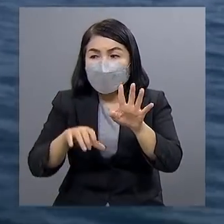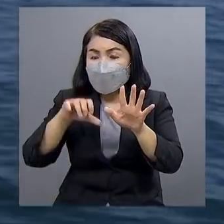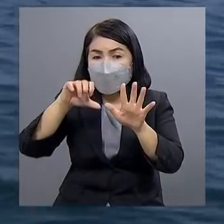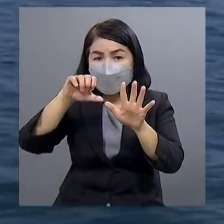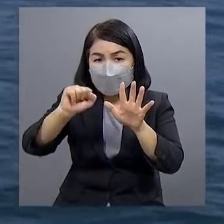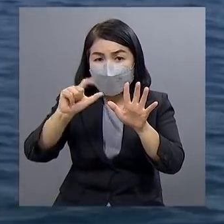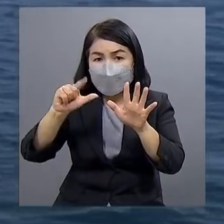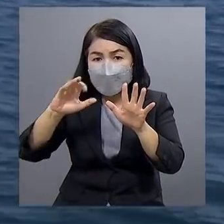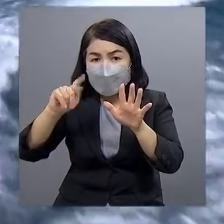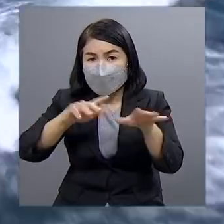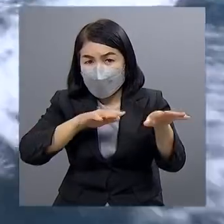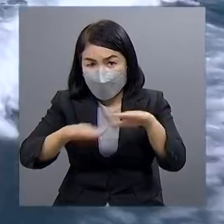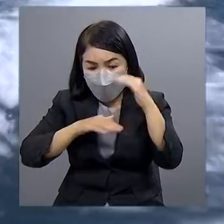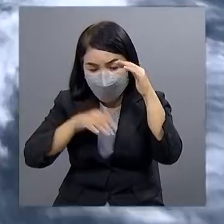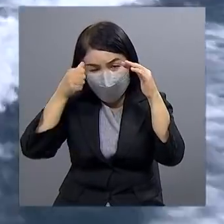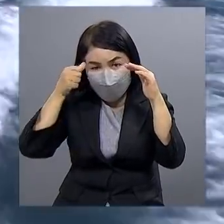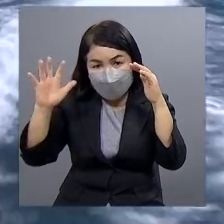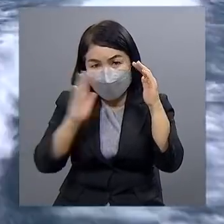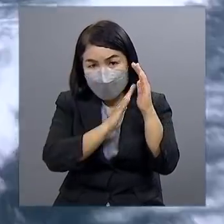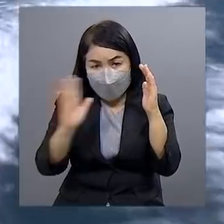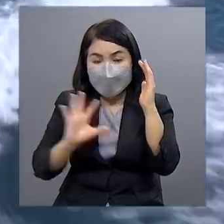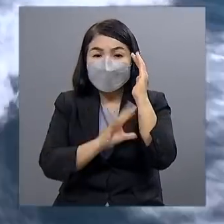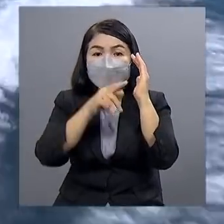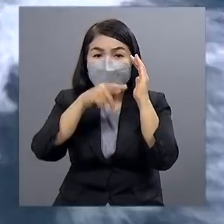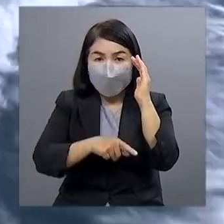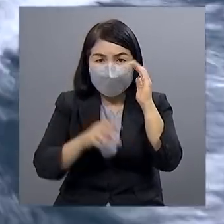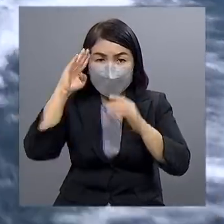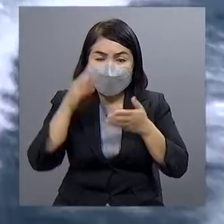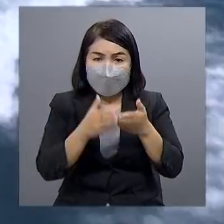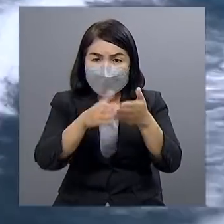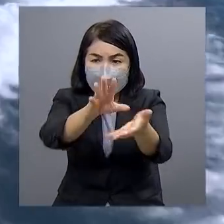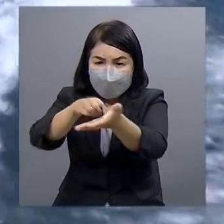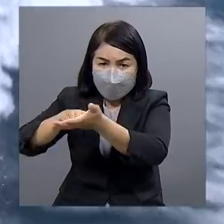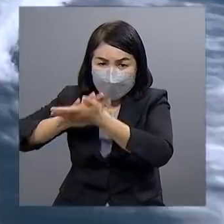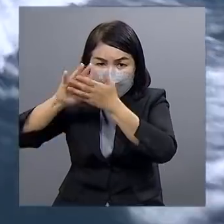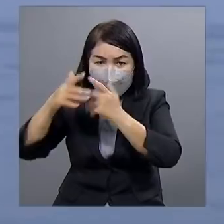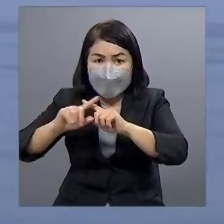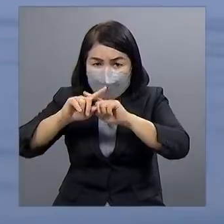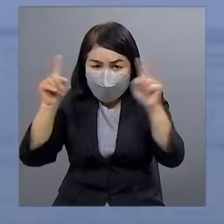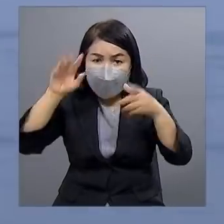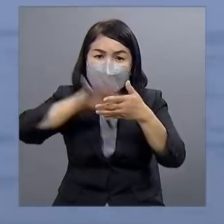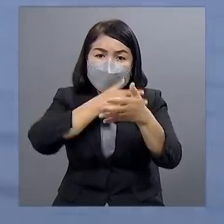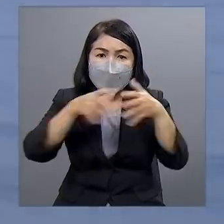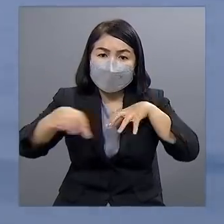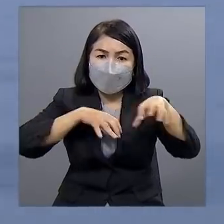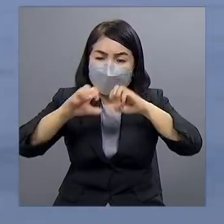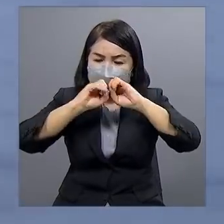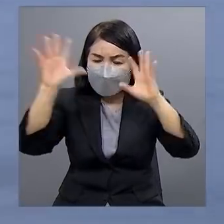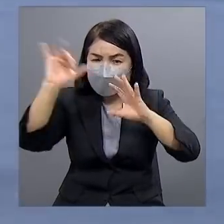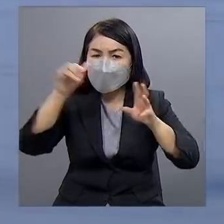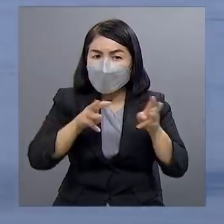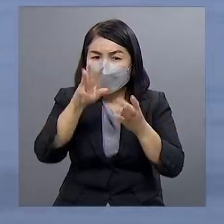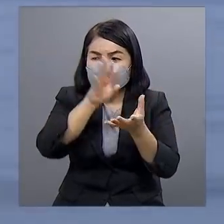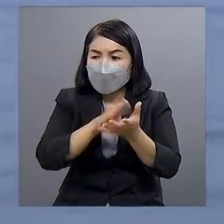สำนักงานเจ้าท่าภูมิภาคจังหวัดชุมพรนั้นจนถึงขณะนี้ยังไม่มีแผนการจัดการที่ชัดเจนออกมาว่าจะเริ่ม